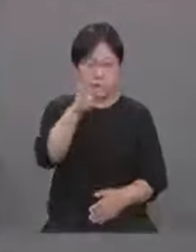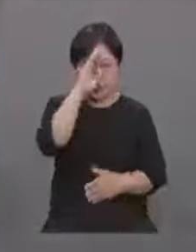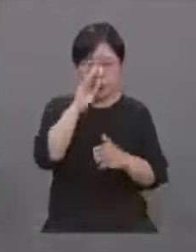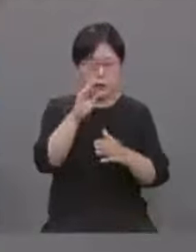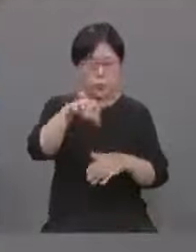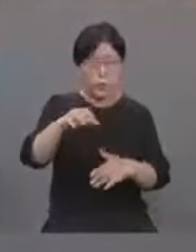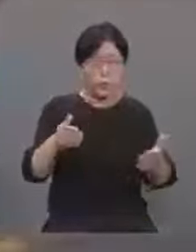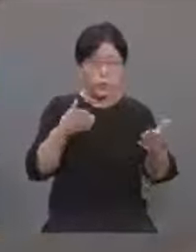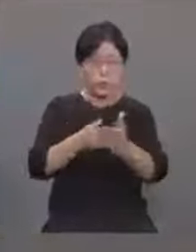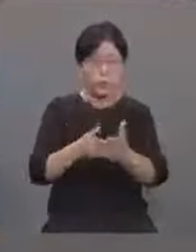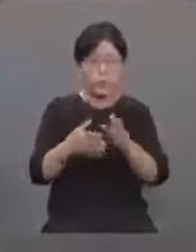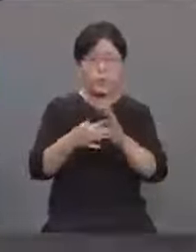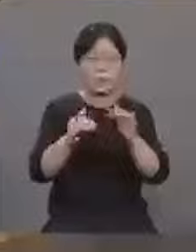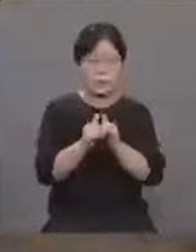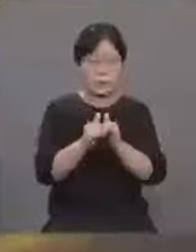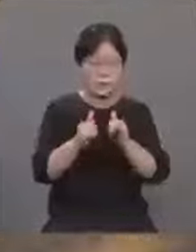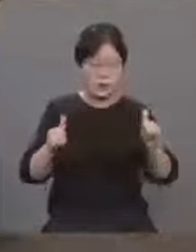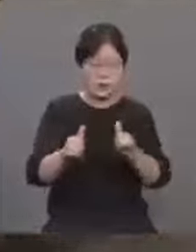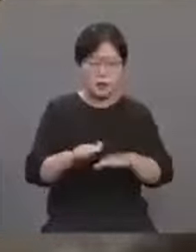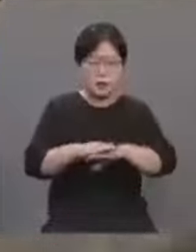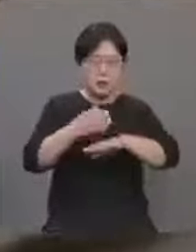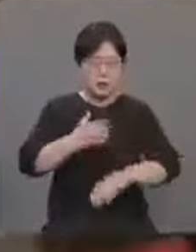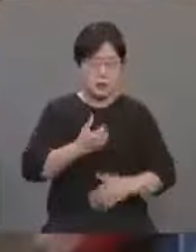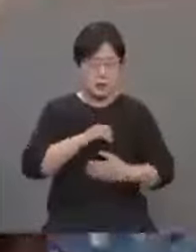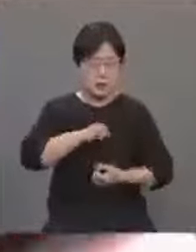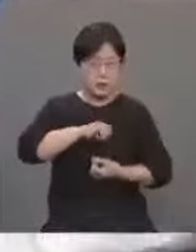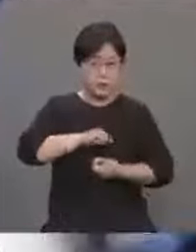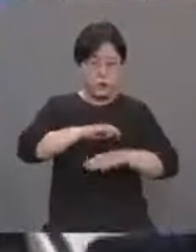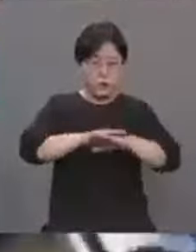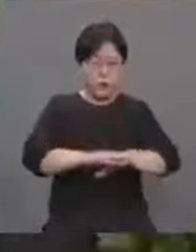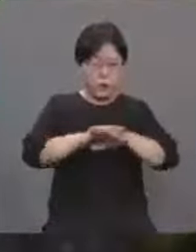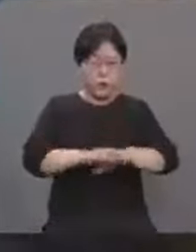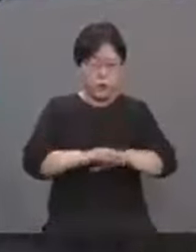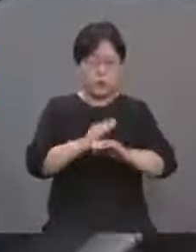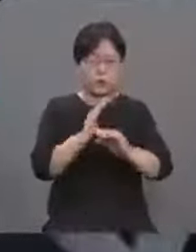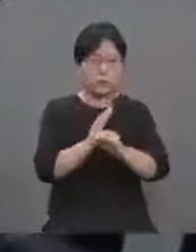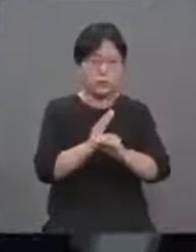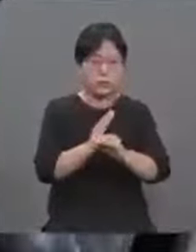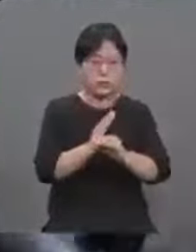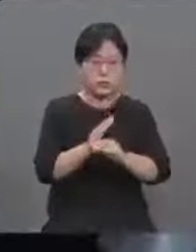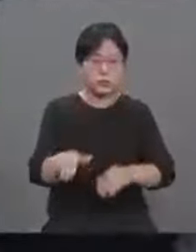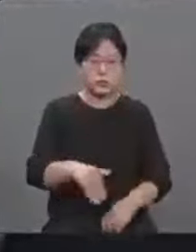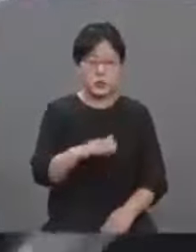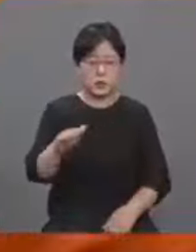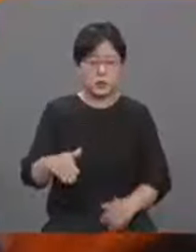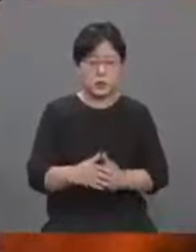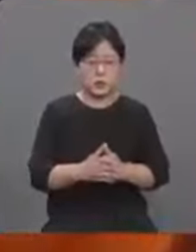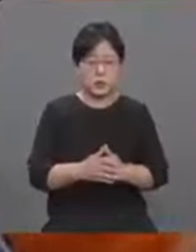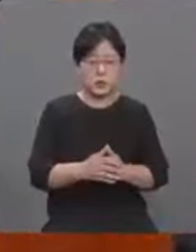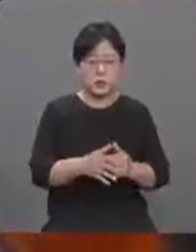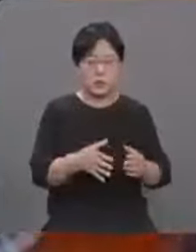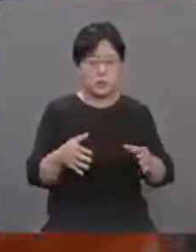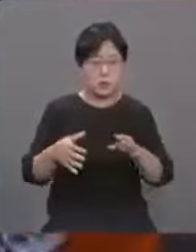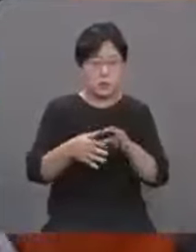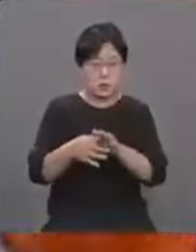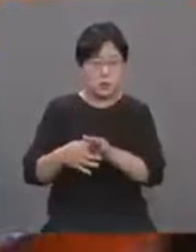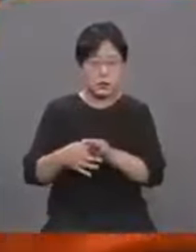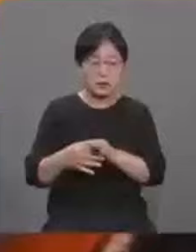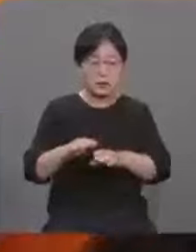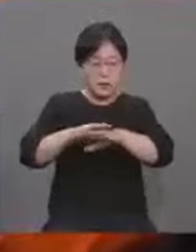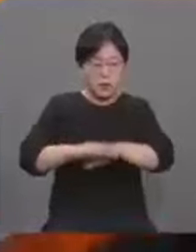때 관계자분께서 이제 심폐소생술을 하고 계시는 상황이었고요. 저희가 그걸 이어받아서